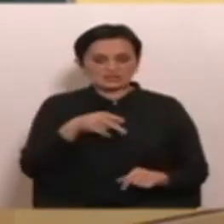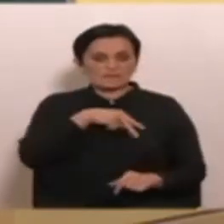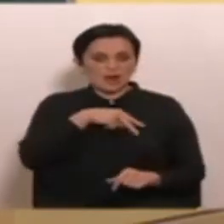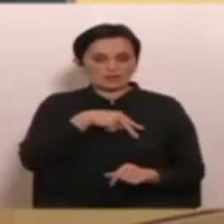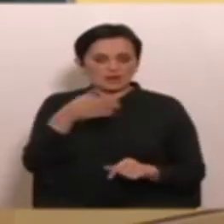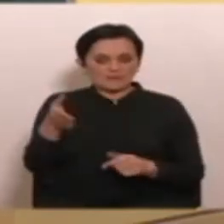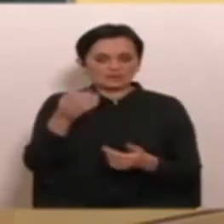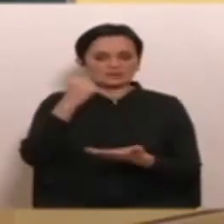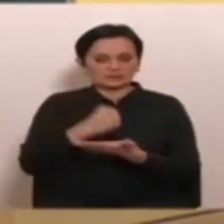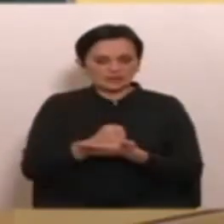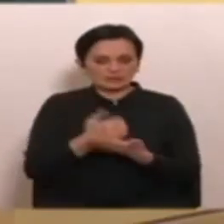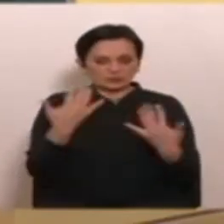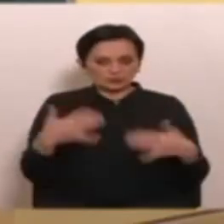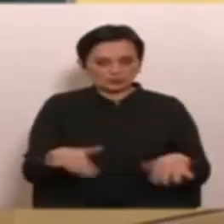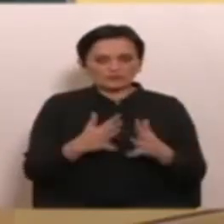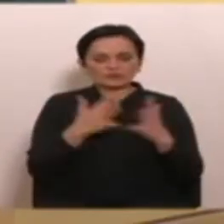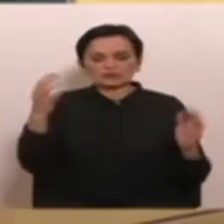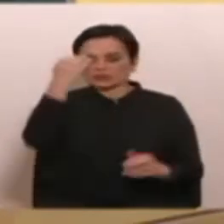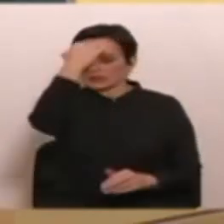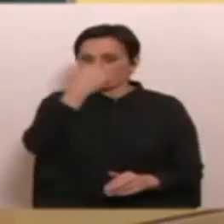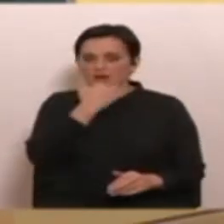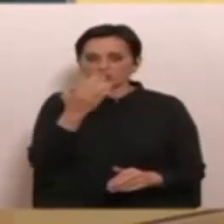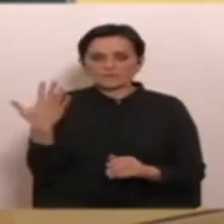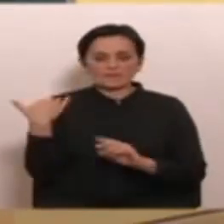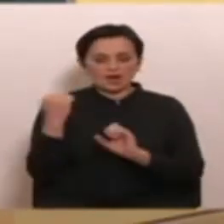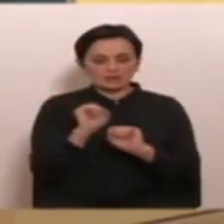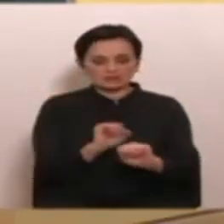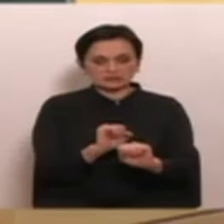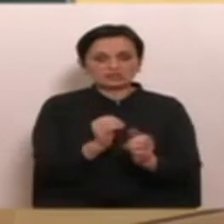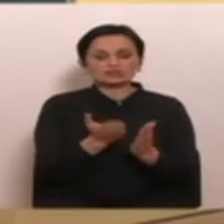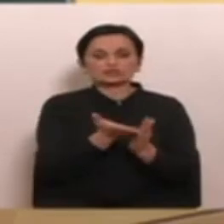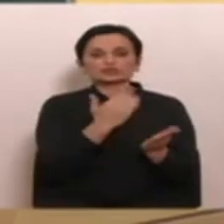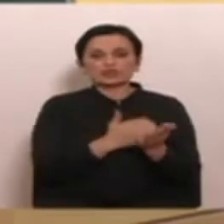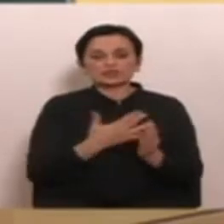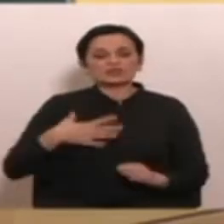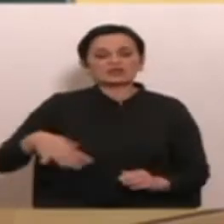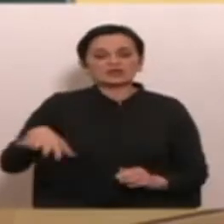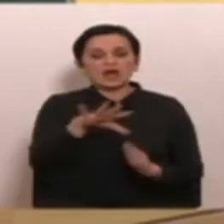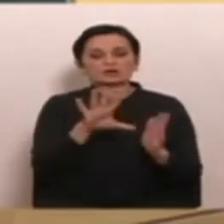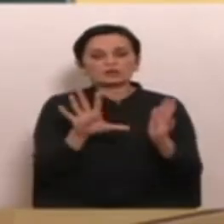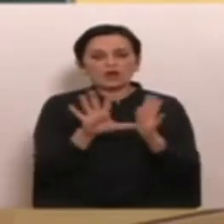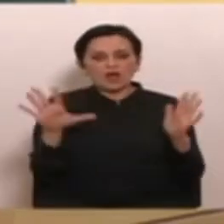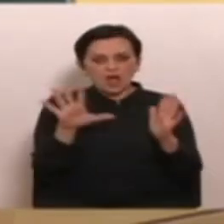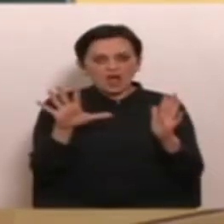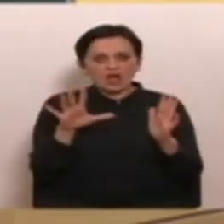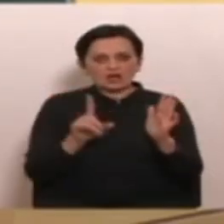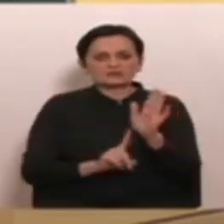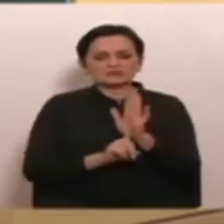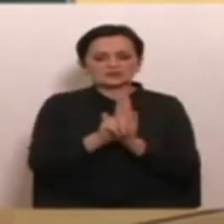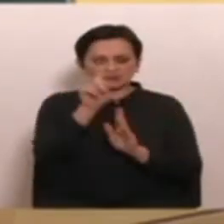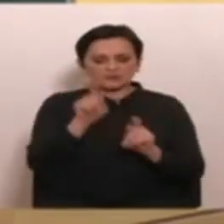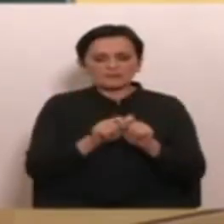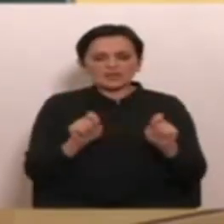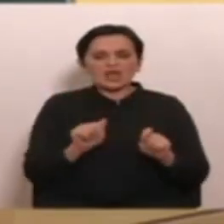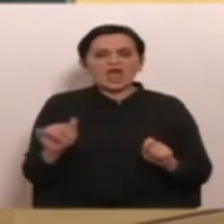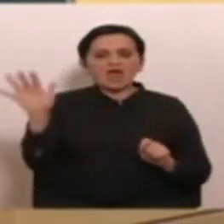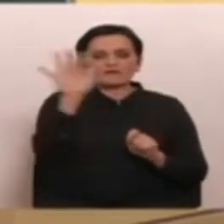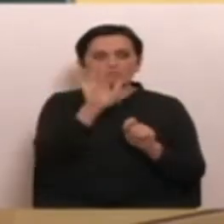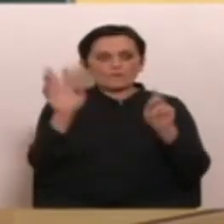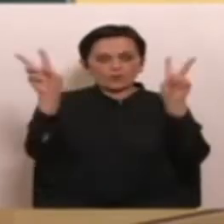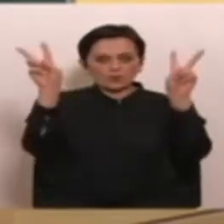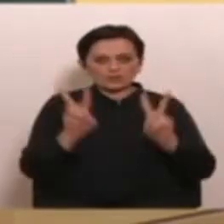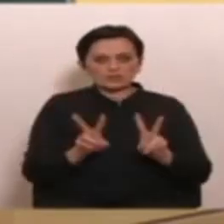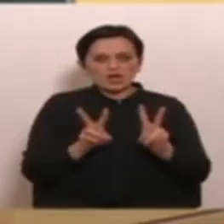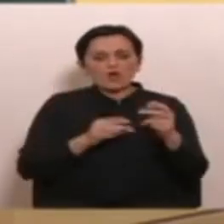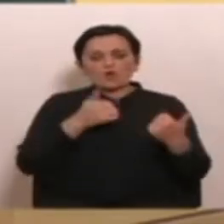ძალიან დიდ მადლობას მოგახსენებთ ამ მხარდაჭერისთვის. შედეგად, ქართულ ენერგეტიკაში დაამკვიდრდება ევროპული სტანდარტები